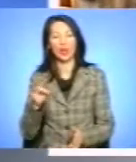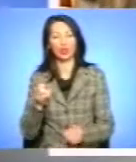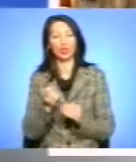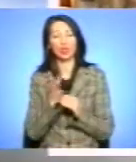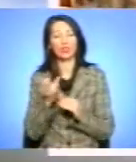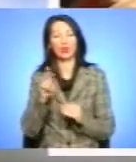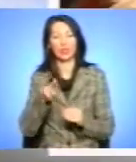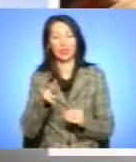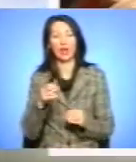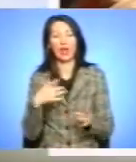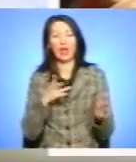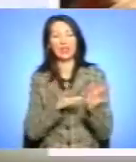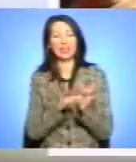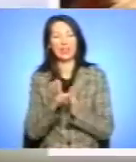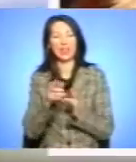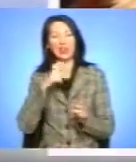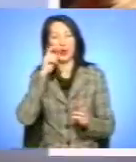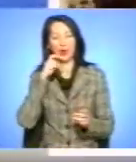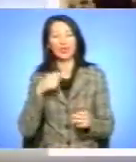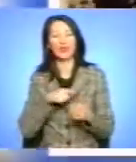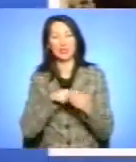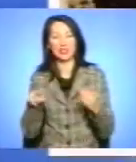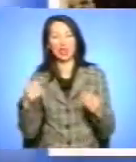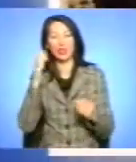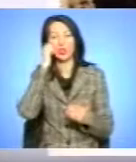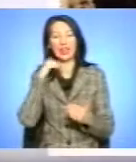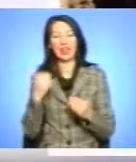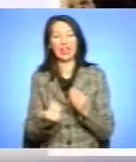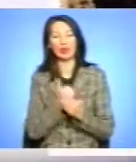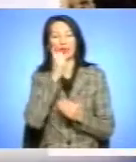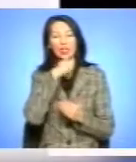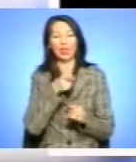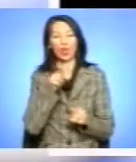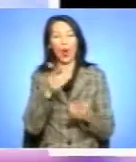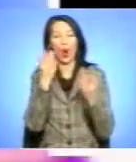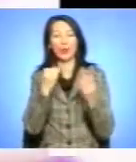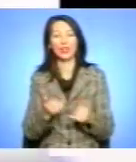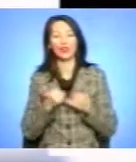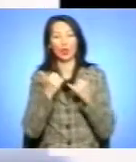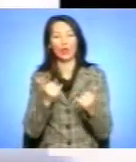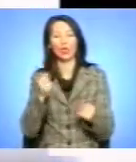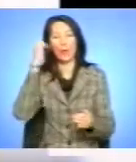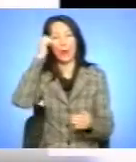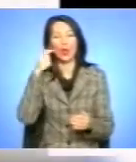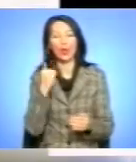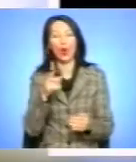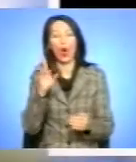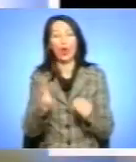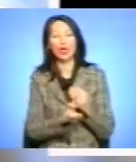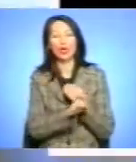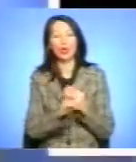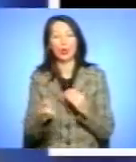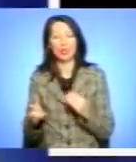14 січня християни в Україні відзначають Старий Новий рік. Того ж дня вшановують пам'ять одного з отців церкви